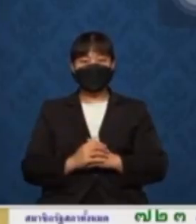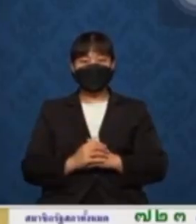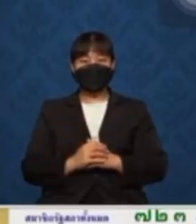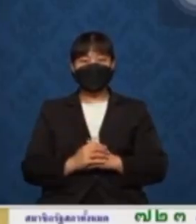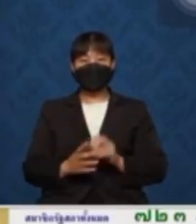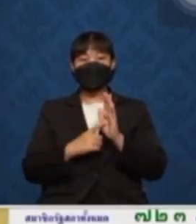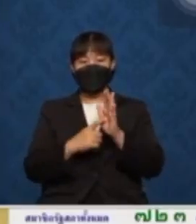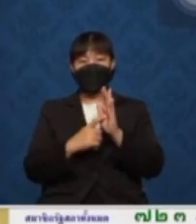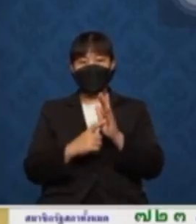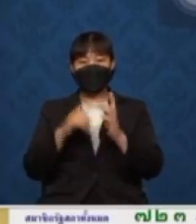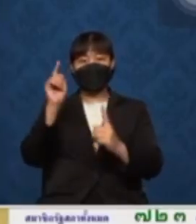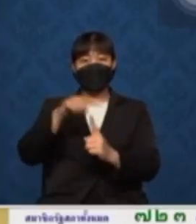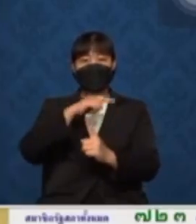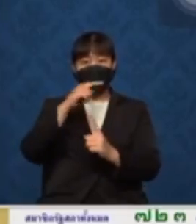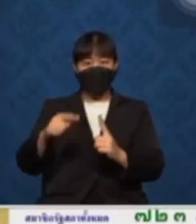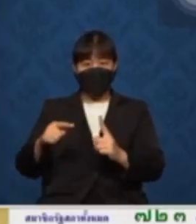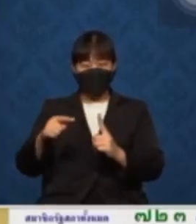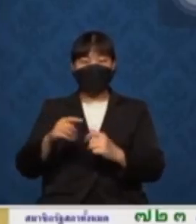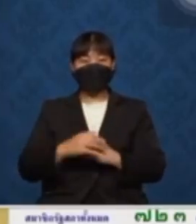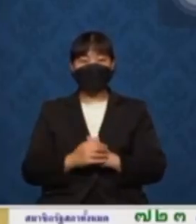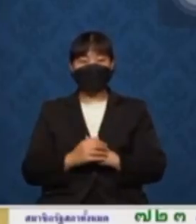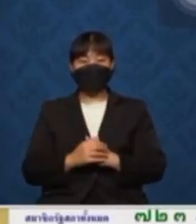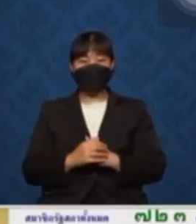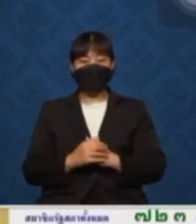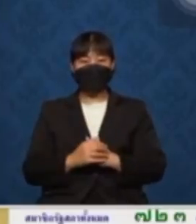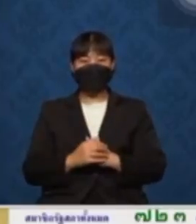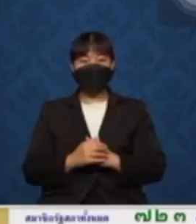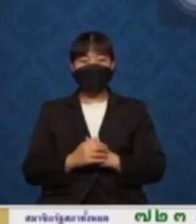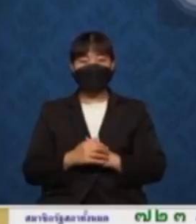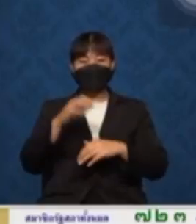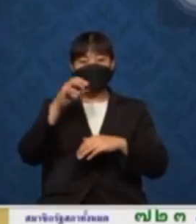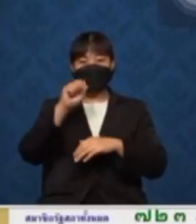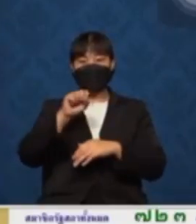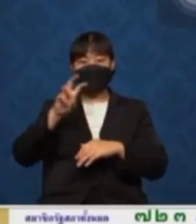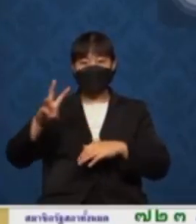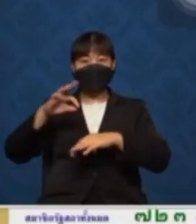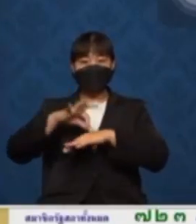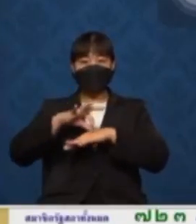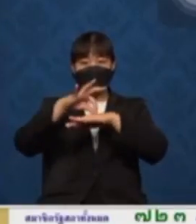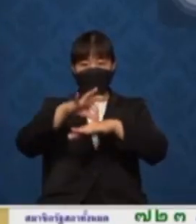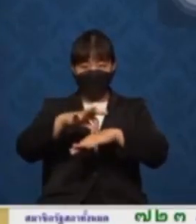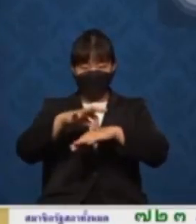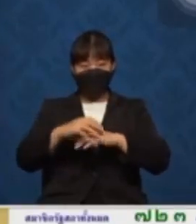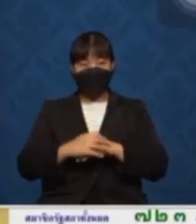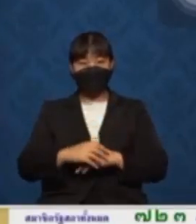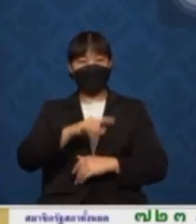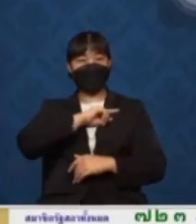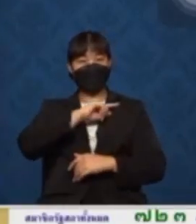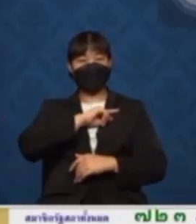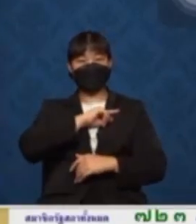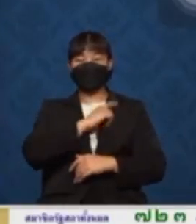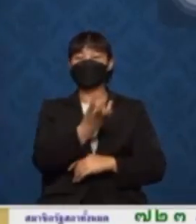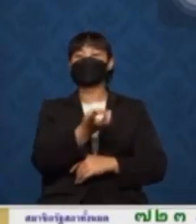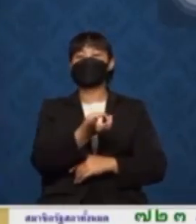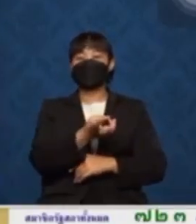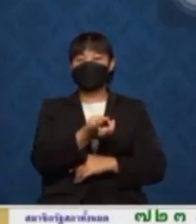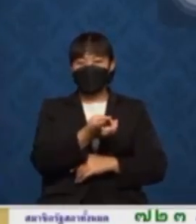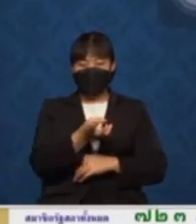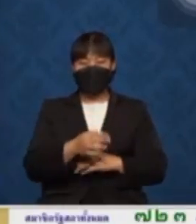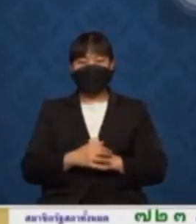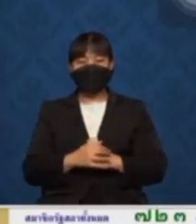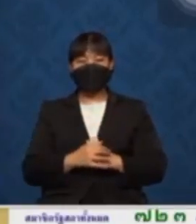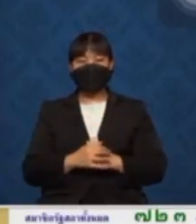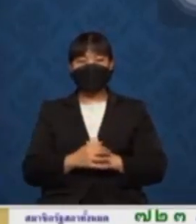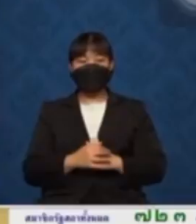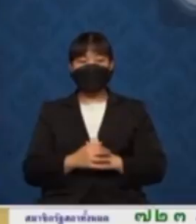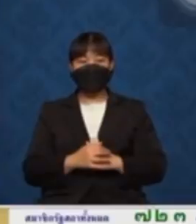จักรหรือว่าอังกฤษเราจะเห็นนะครับว่าถึงแม้วุฒิสภาของเขาจะมาจากการแต่งตั้งแต่อำนาจของวุฒิสภาเขามีไม่เยอะทำได้มากสุด